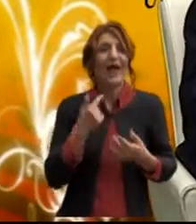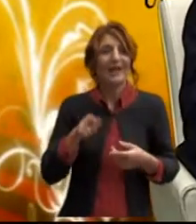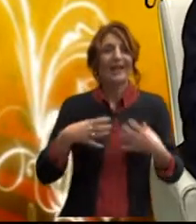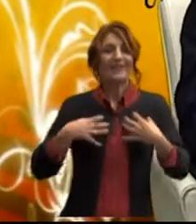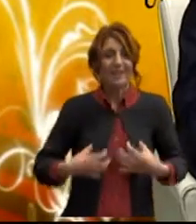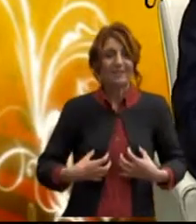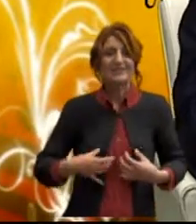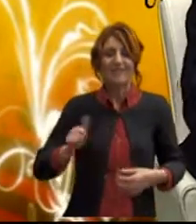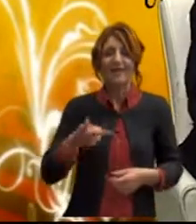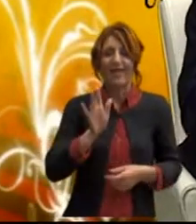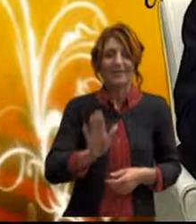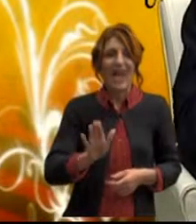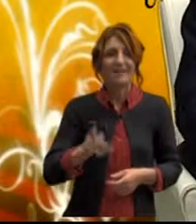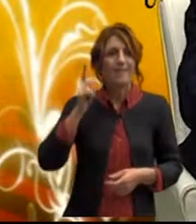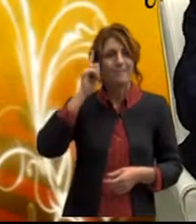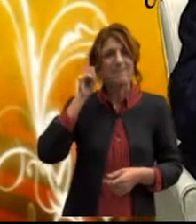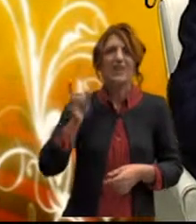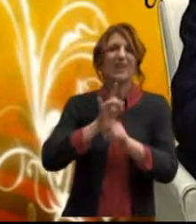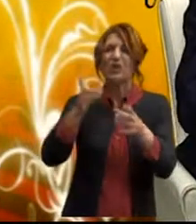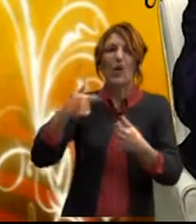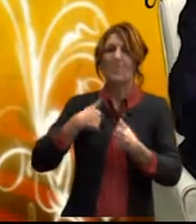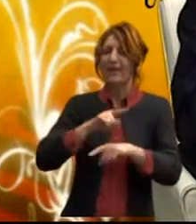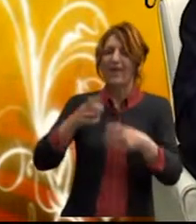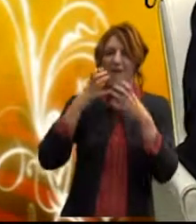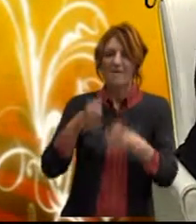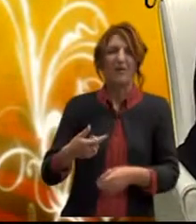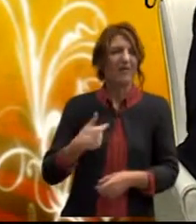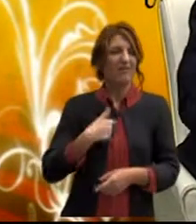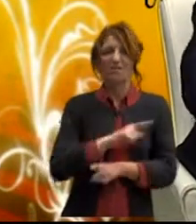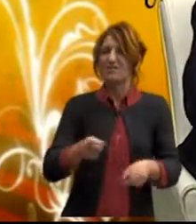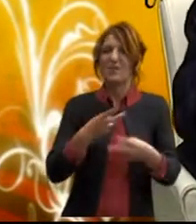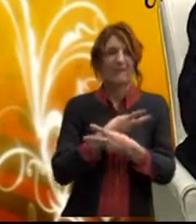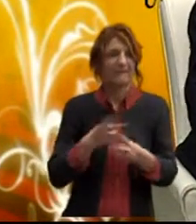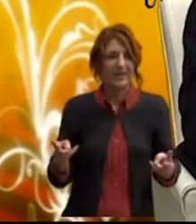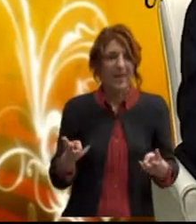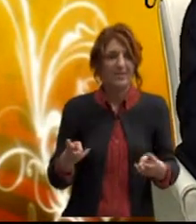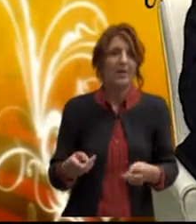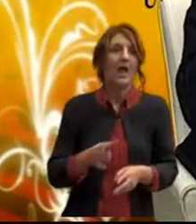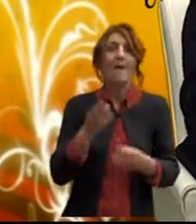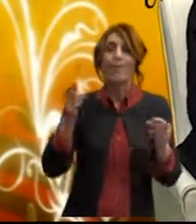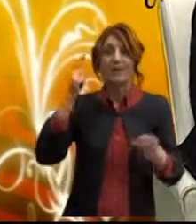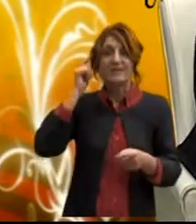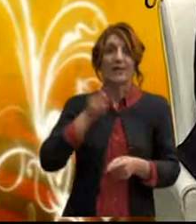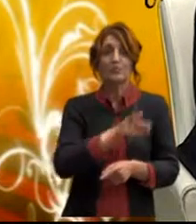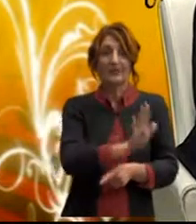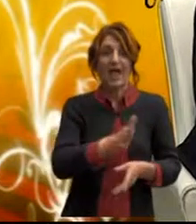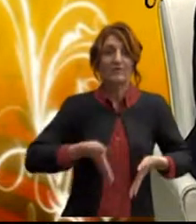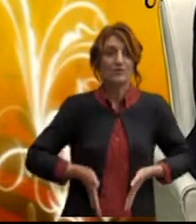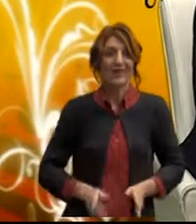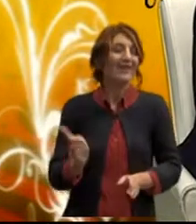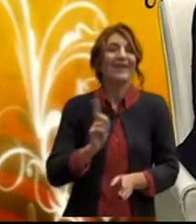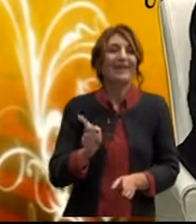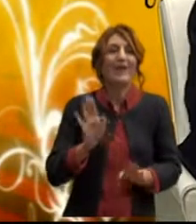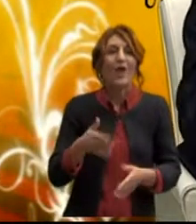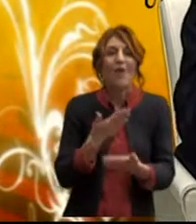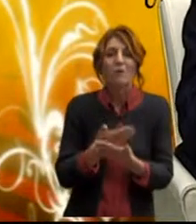niko ne može voljeti, dakle da su oni manje vrijedni, da su oni suvišni. Neki čak misle da su se takvi rodili, a nisu, nego samo razvila se ta